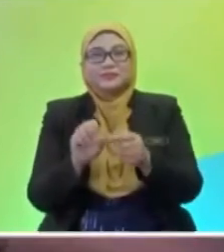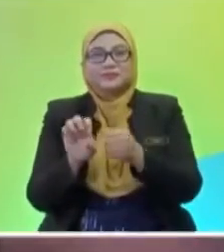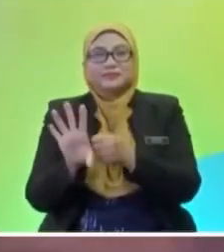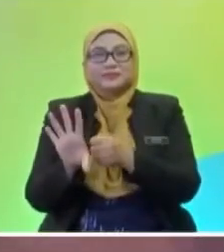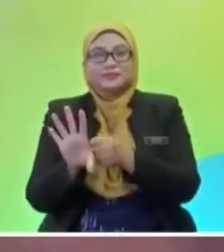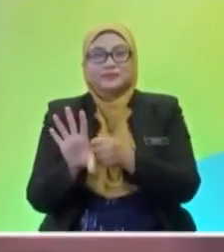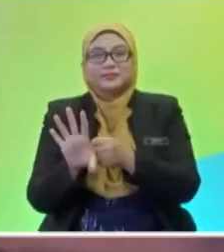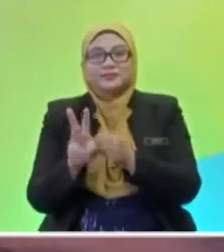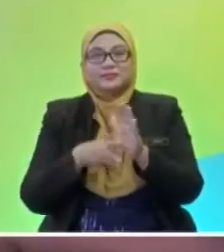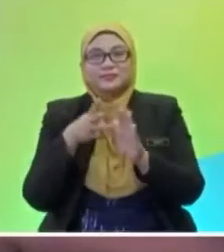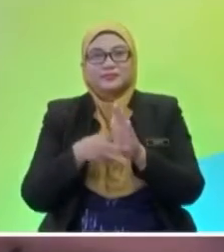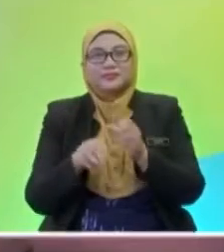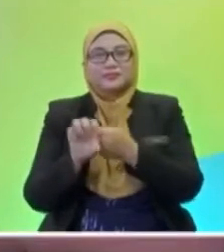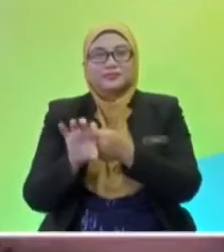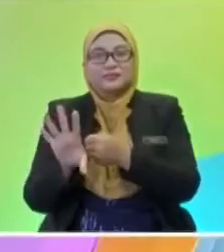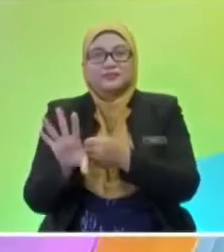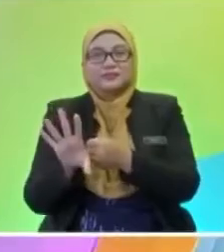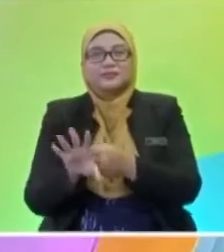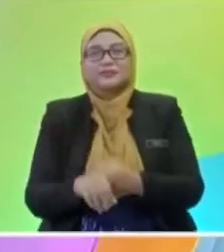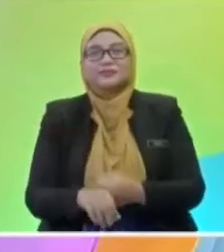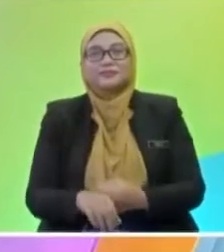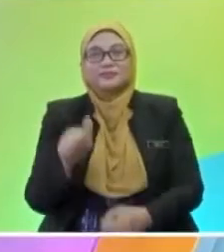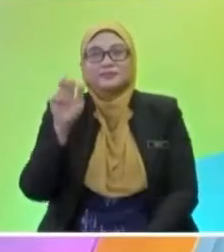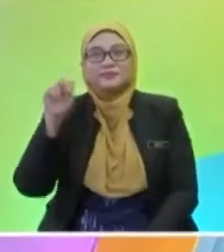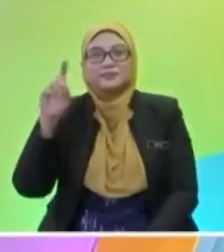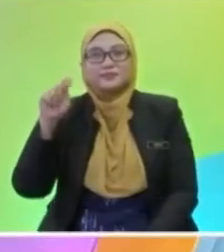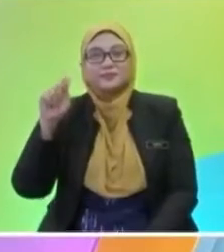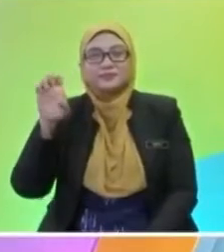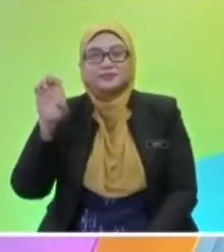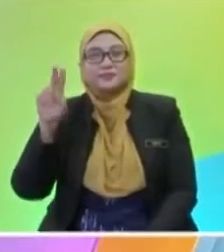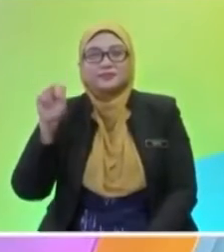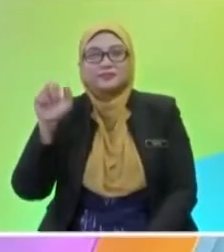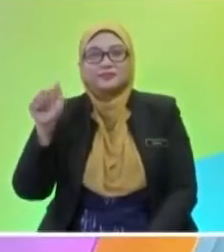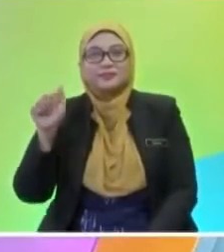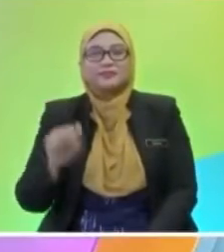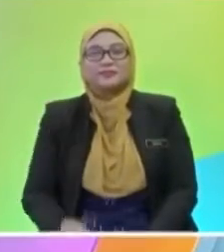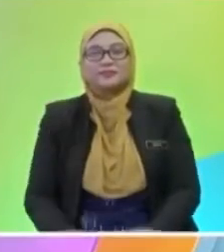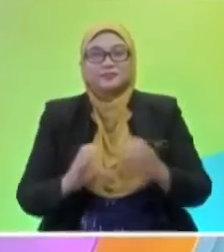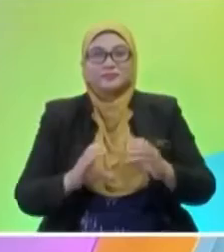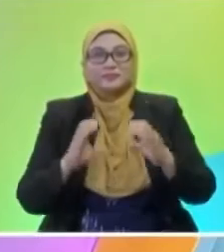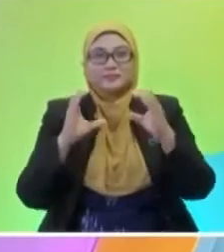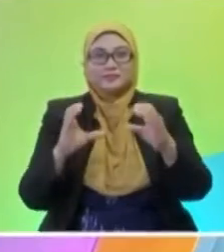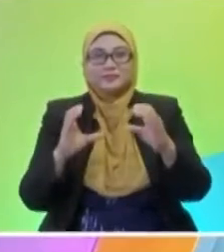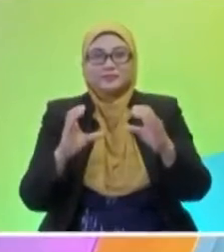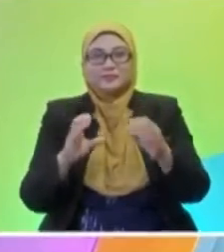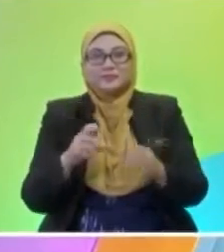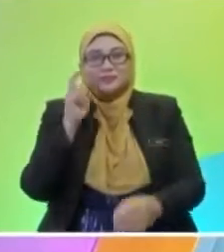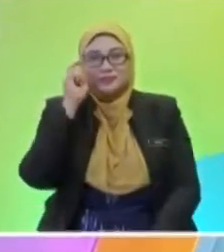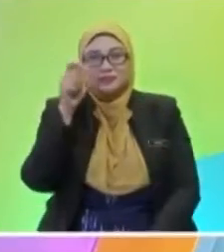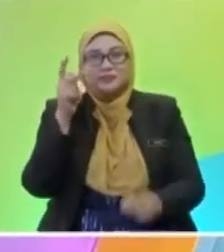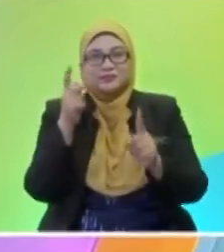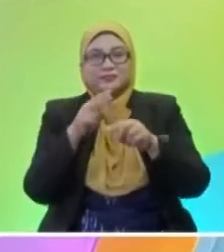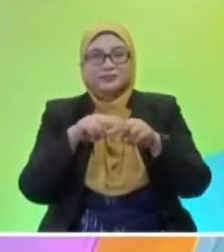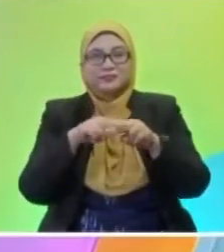wayar pemancar. Dia punya antena lah. Antena. Okey. Jadi caranya ialah kita tengok kedudukan macam mana. Okey, wayar